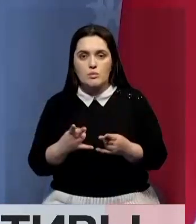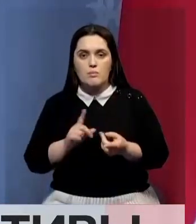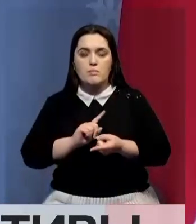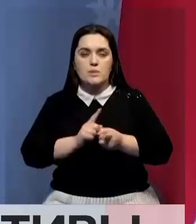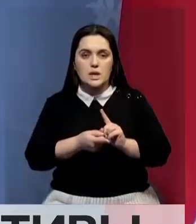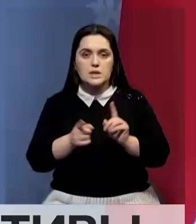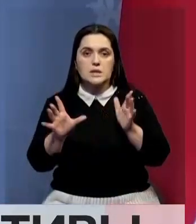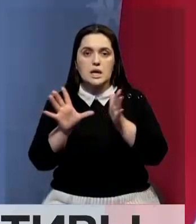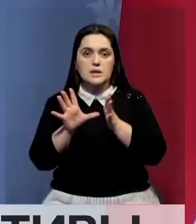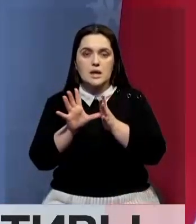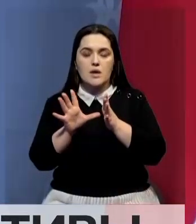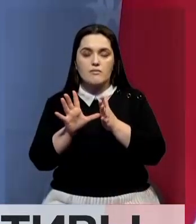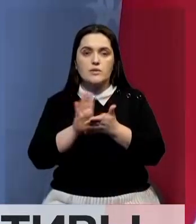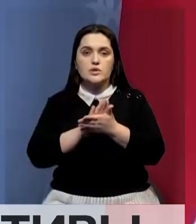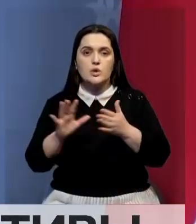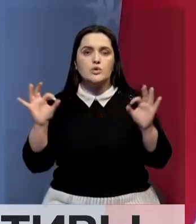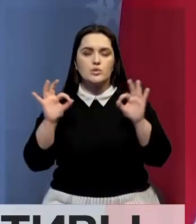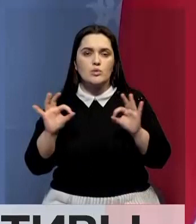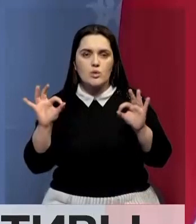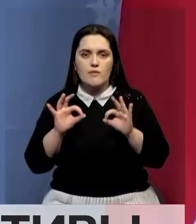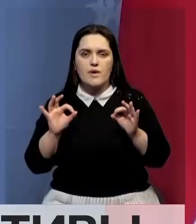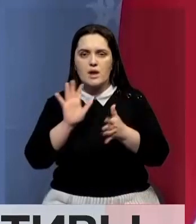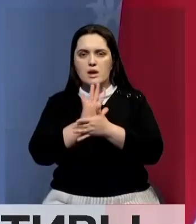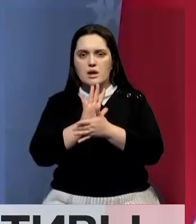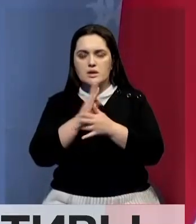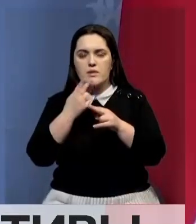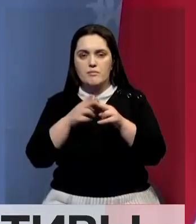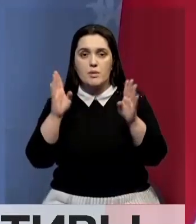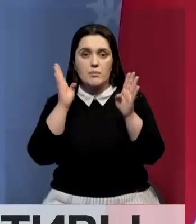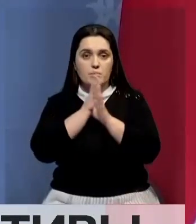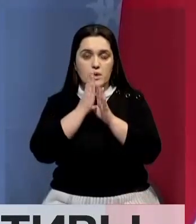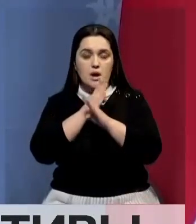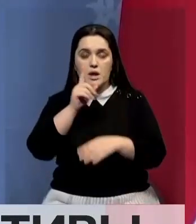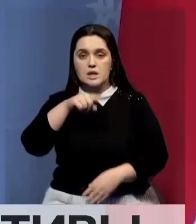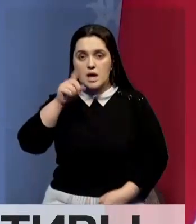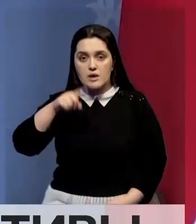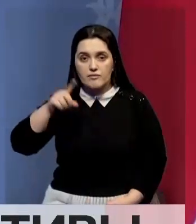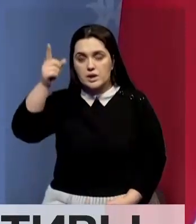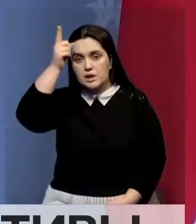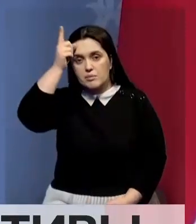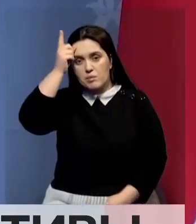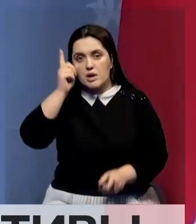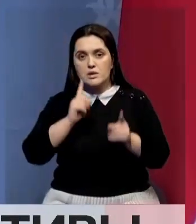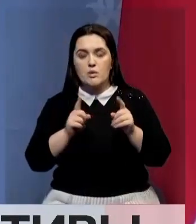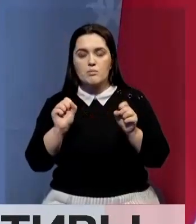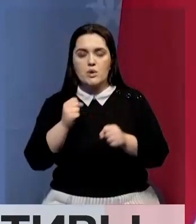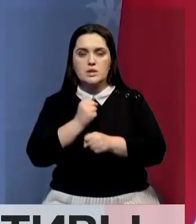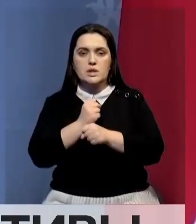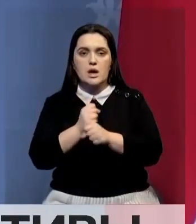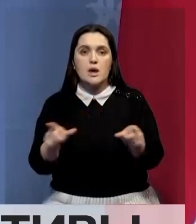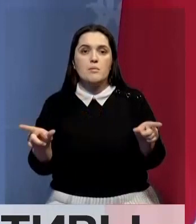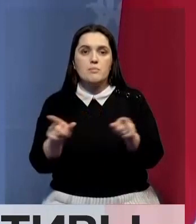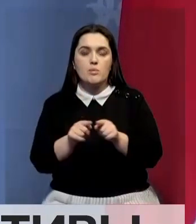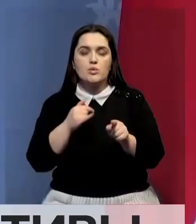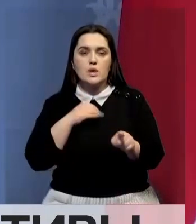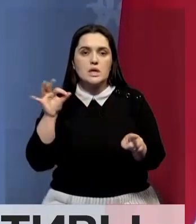преобразования энергии в возобновляемую с нулевыми выбросами в Европе. И это то, что Норвегия и Германия действительно могут сделать вместе. У нас есть